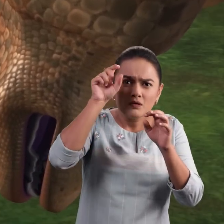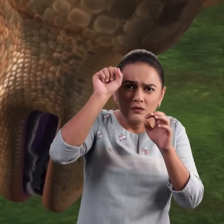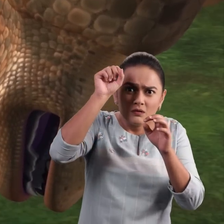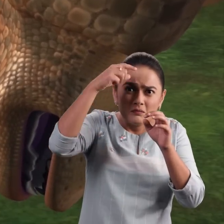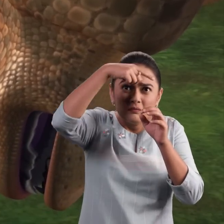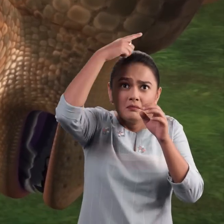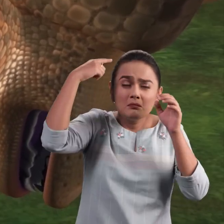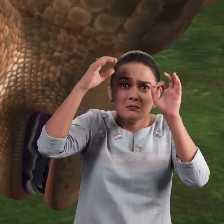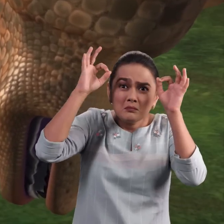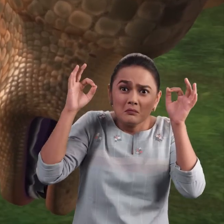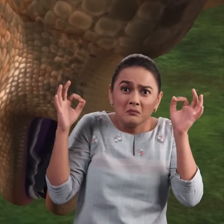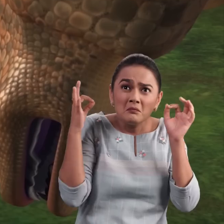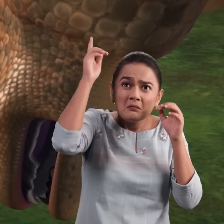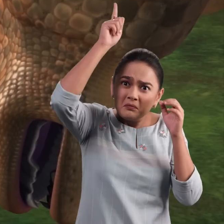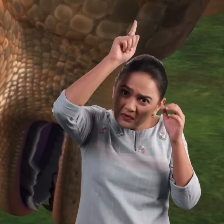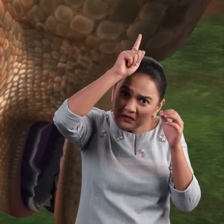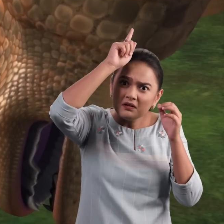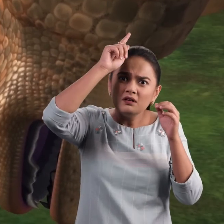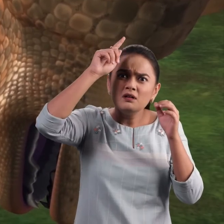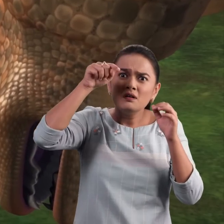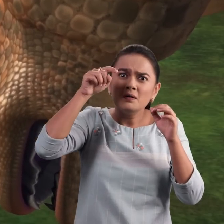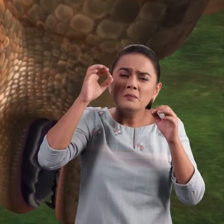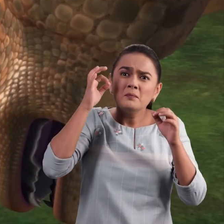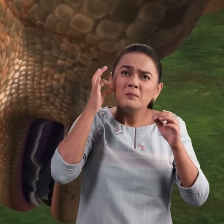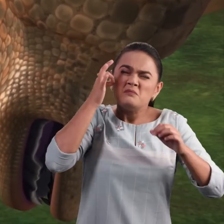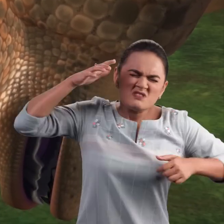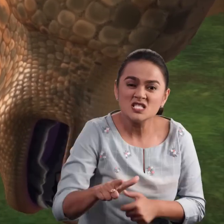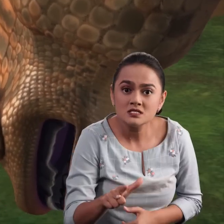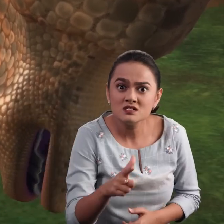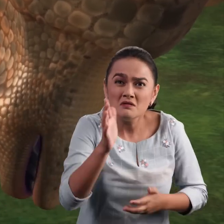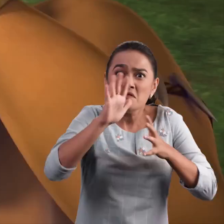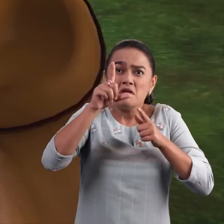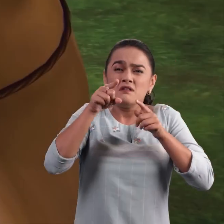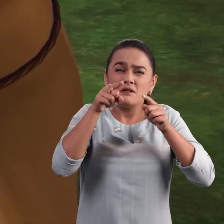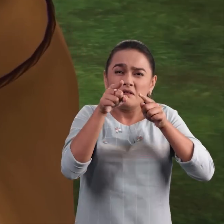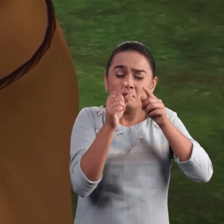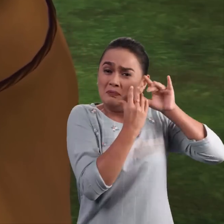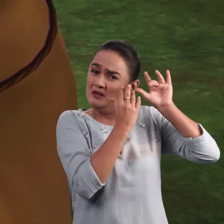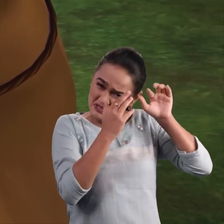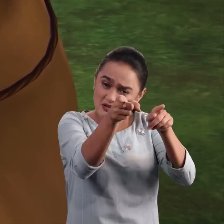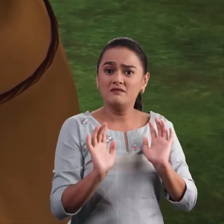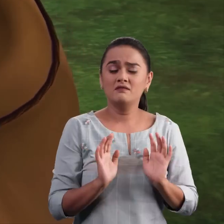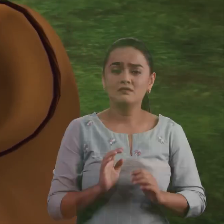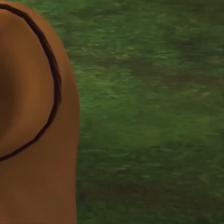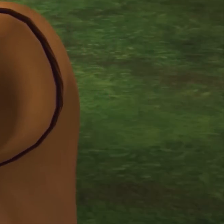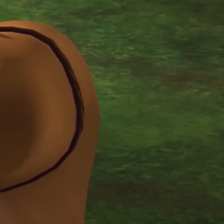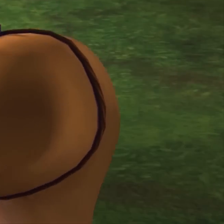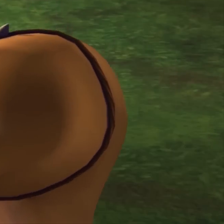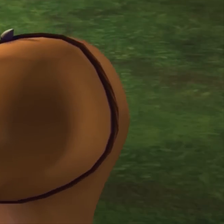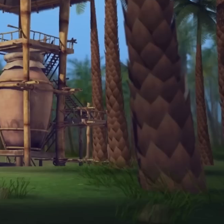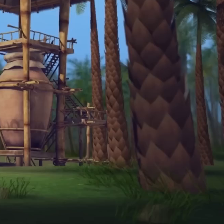उसके बालों में मोर पंख लगा हुआ था, वो पीली पहने में था और वो बांसुरी बजाता